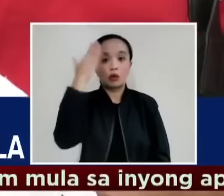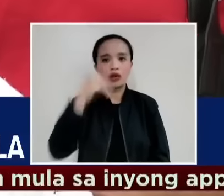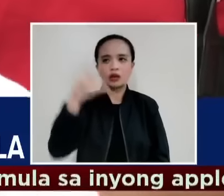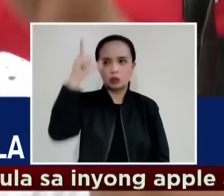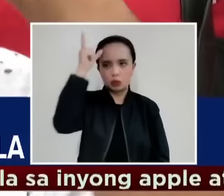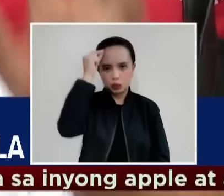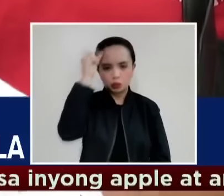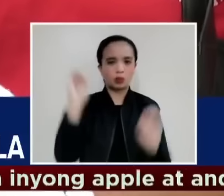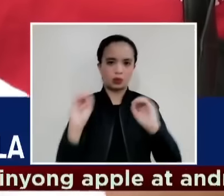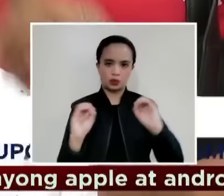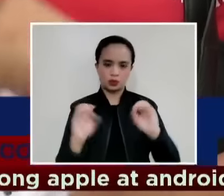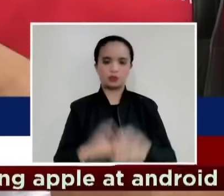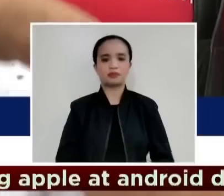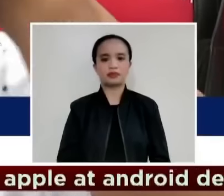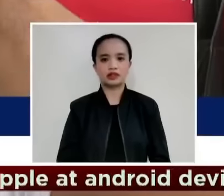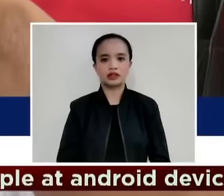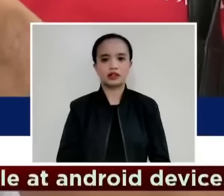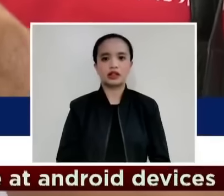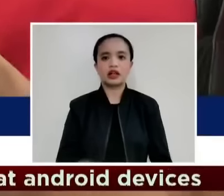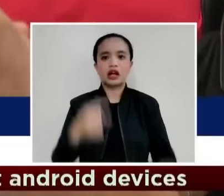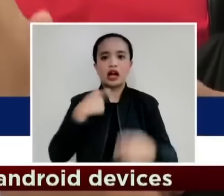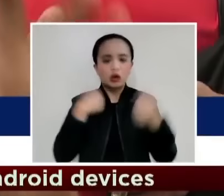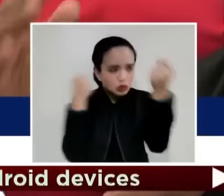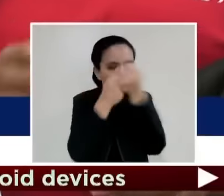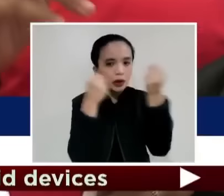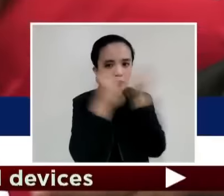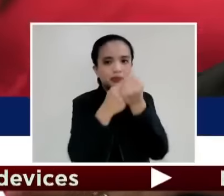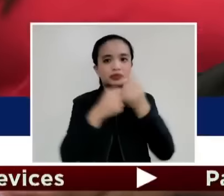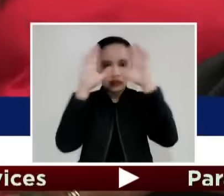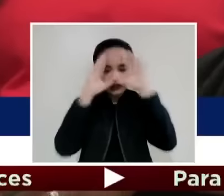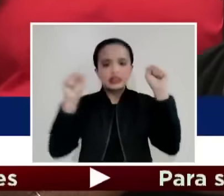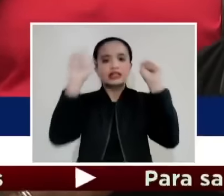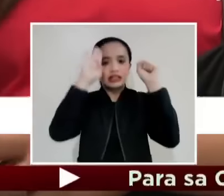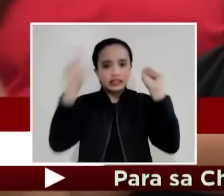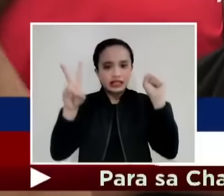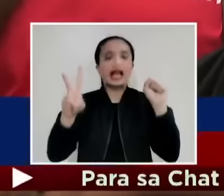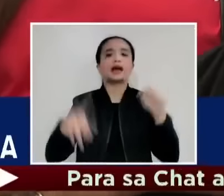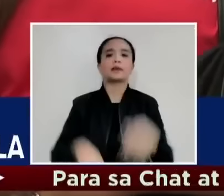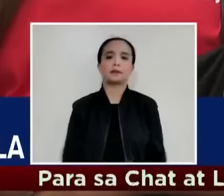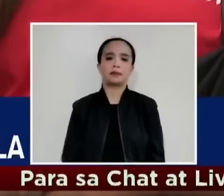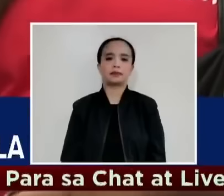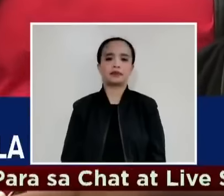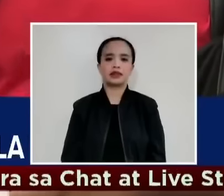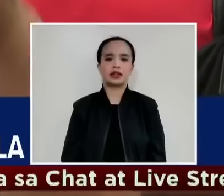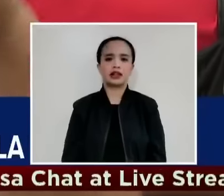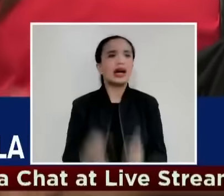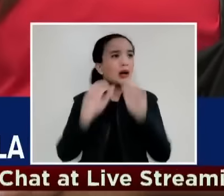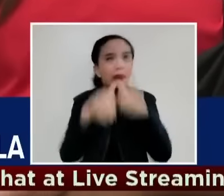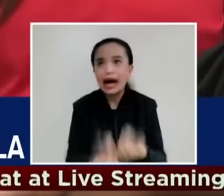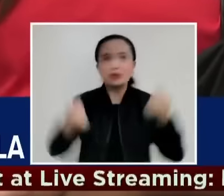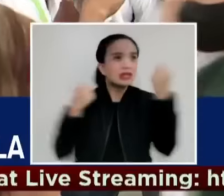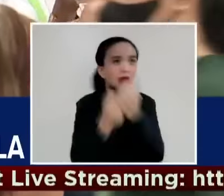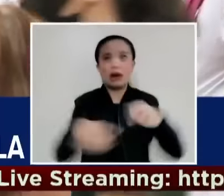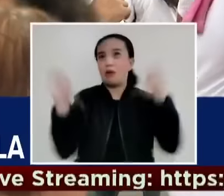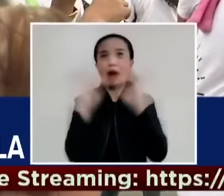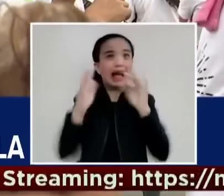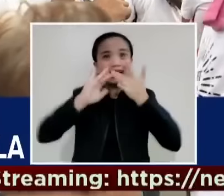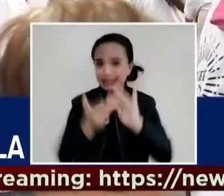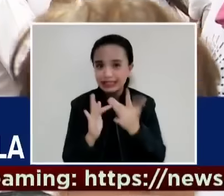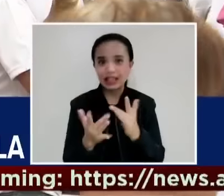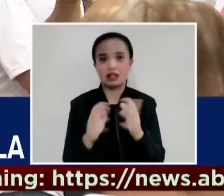Pumunta kami for suporta kay President Marcos, kay BBM. Ano namin masuportahan? Walang internet. Wala